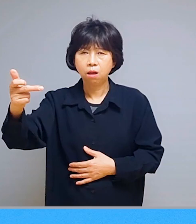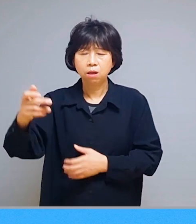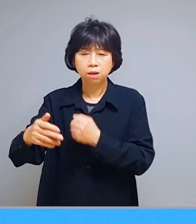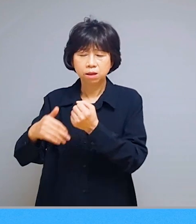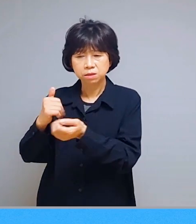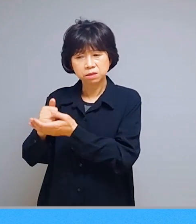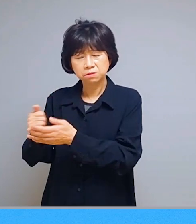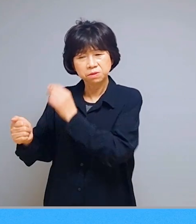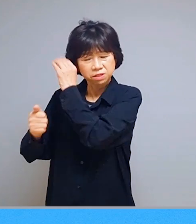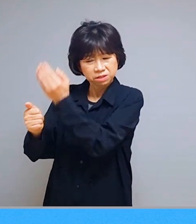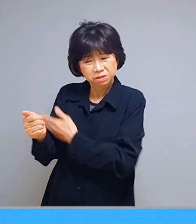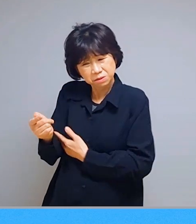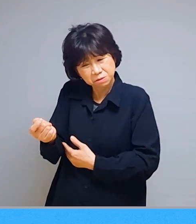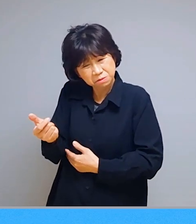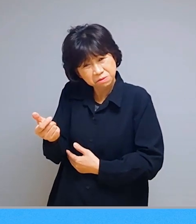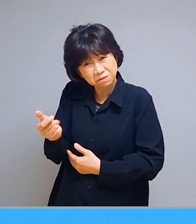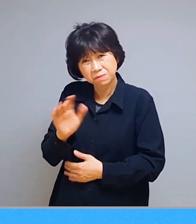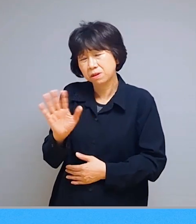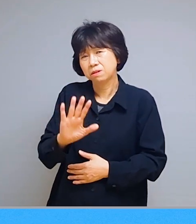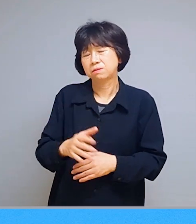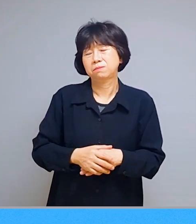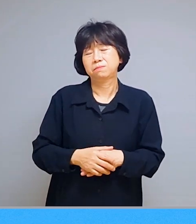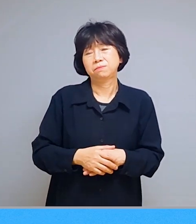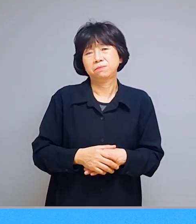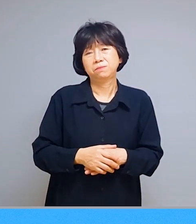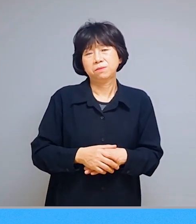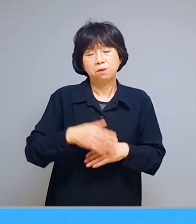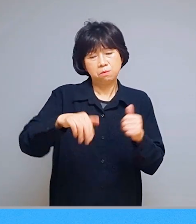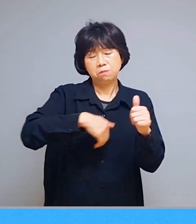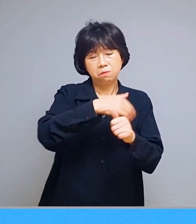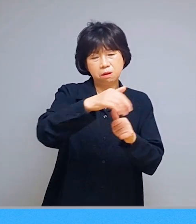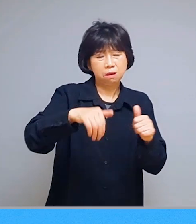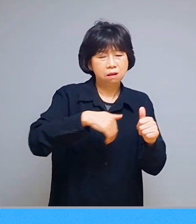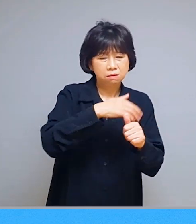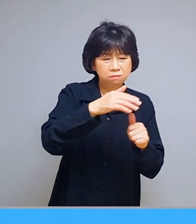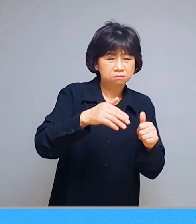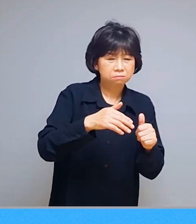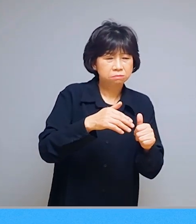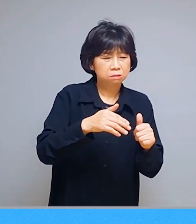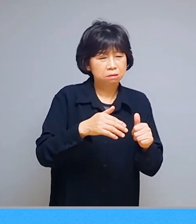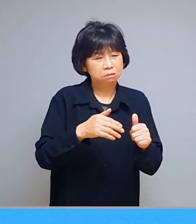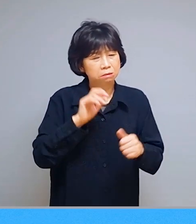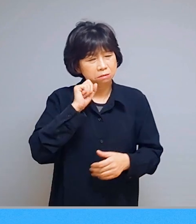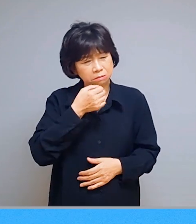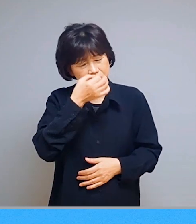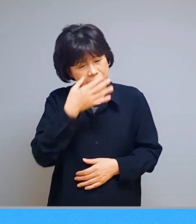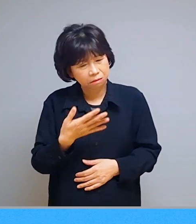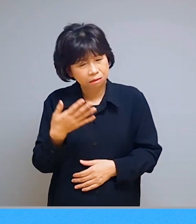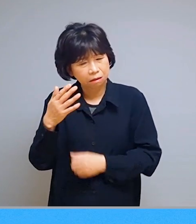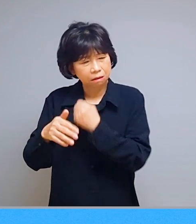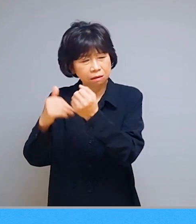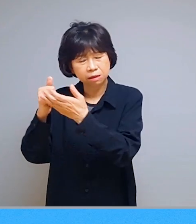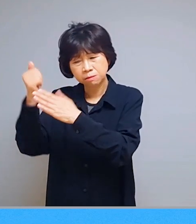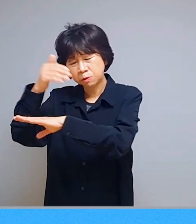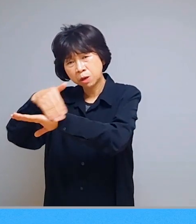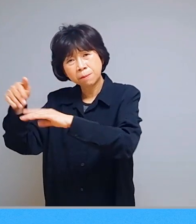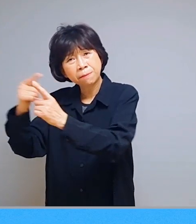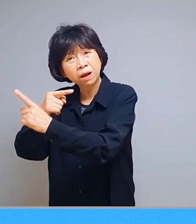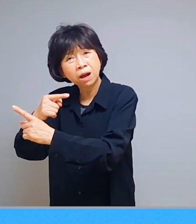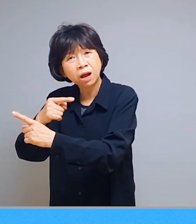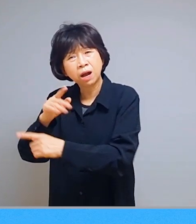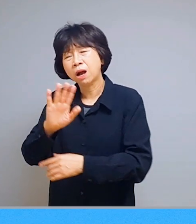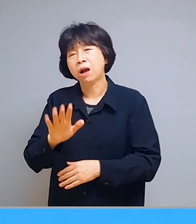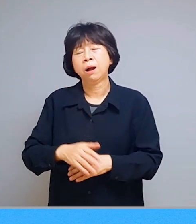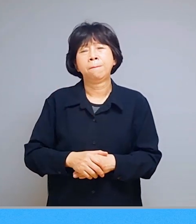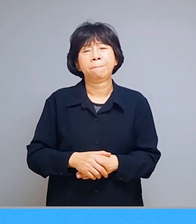아닙니다. 우리의 환경이 흔들린다고 해서 하나님의 계획이 변하는 것이 아닙니다. 바울이